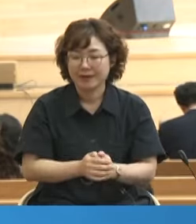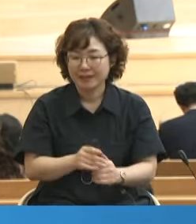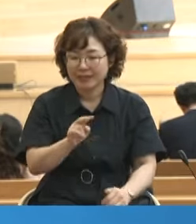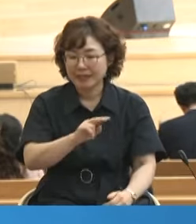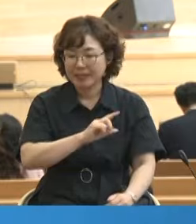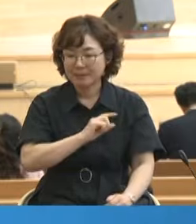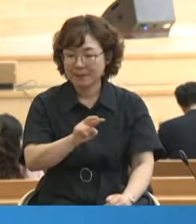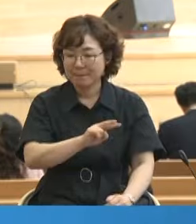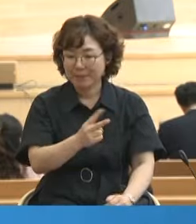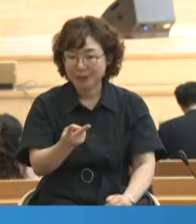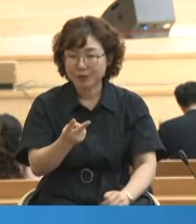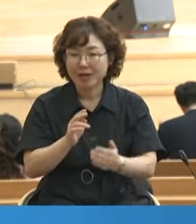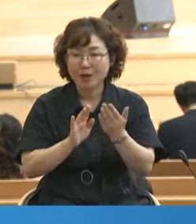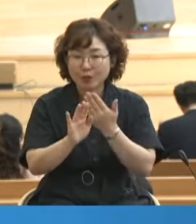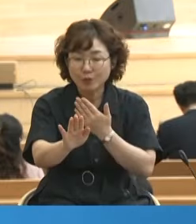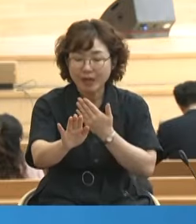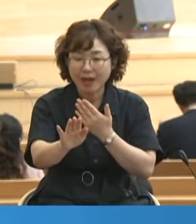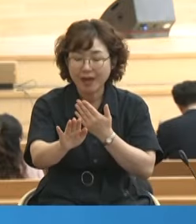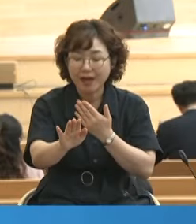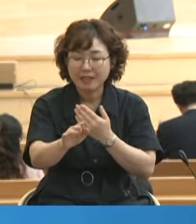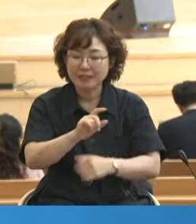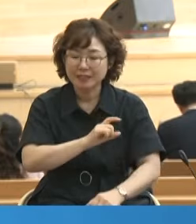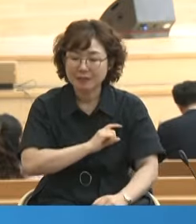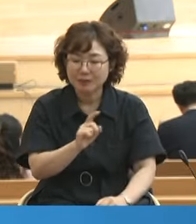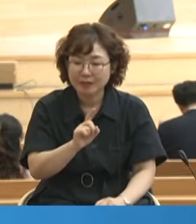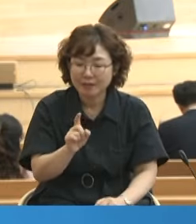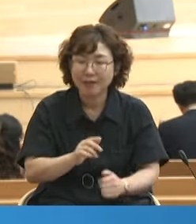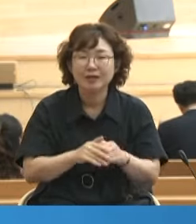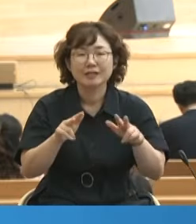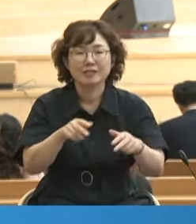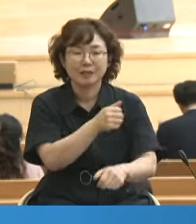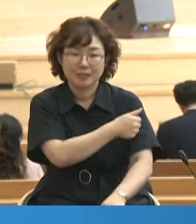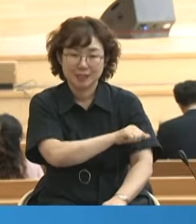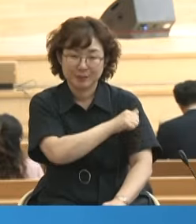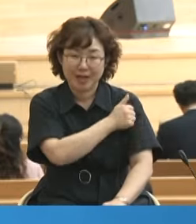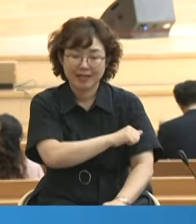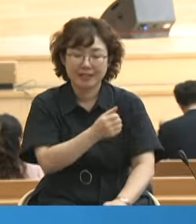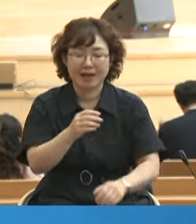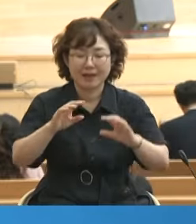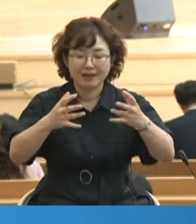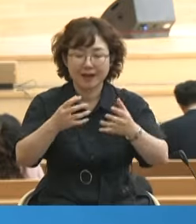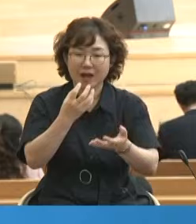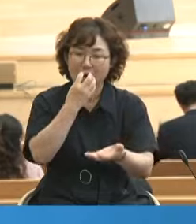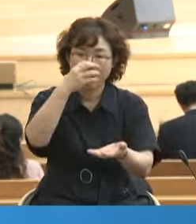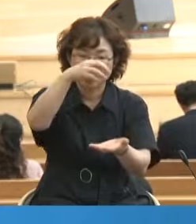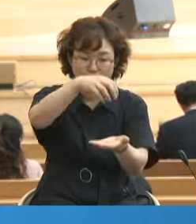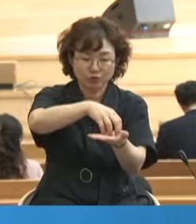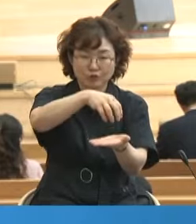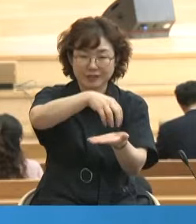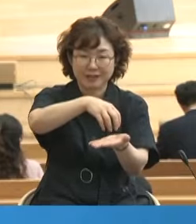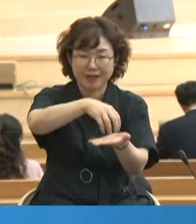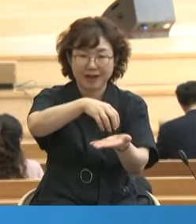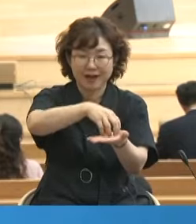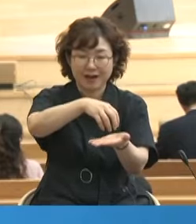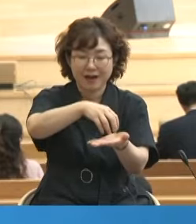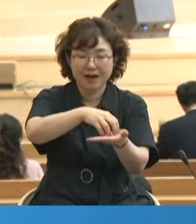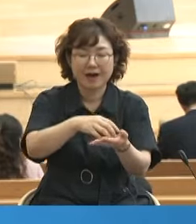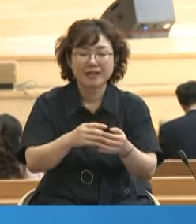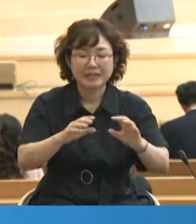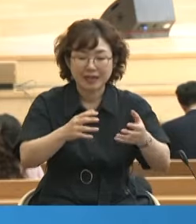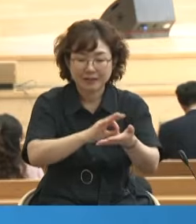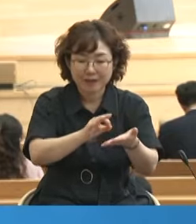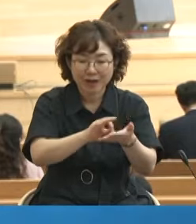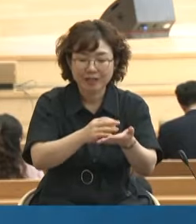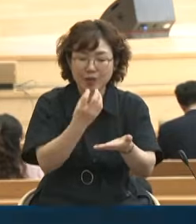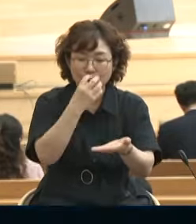이름이 지금 스페인의 국장, 국기와는 달리 이 문장, 그 국가에 사용하는